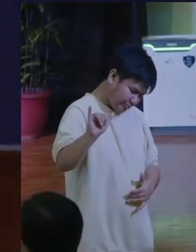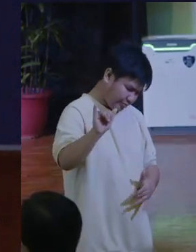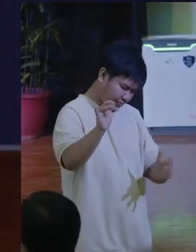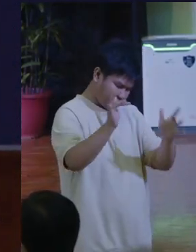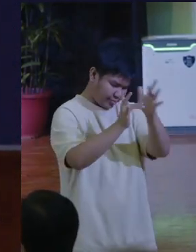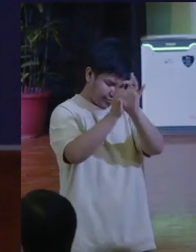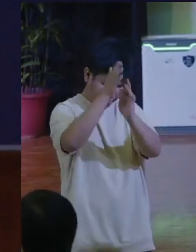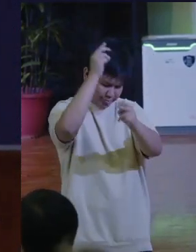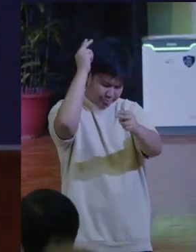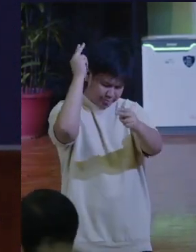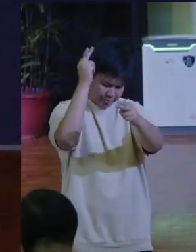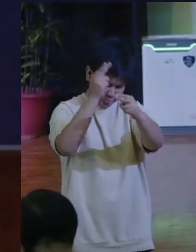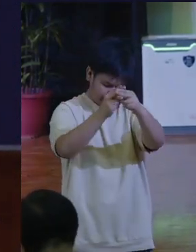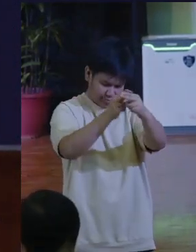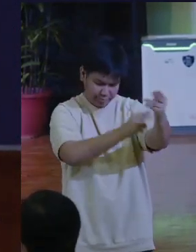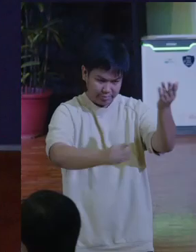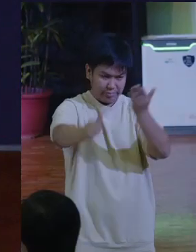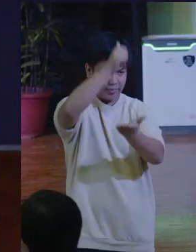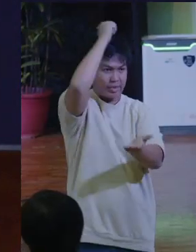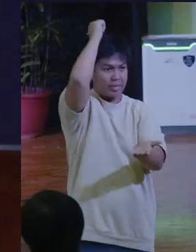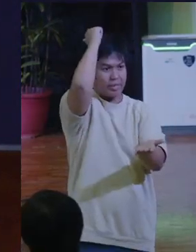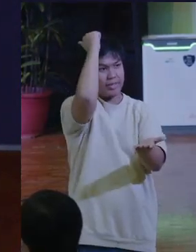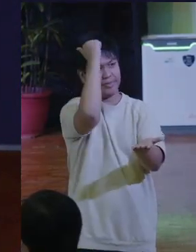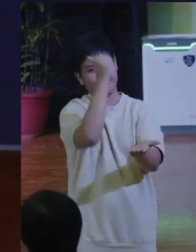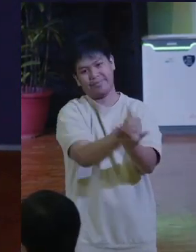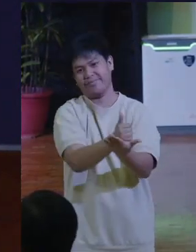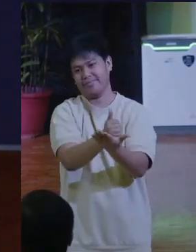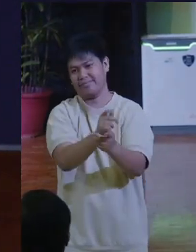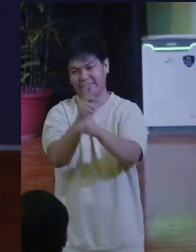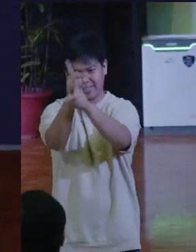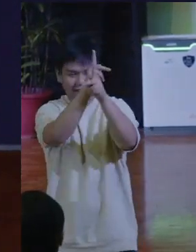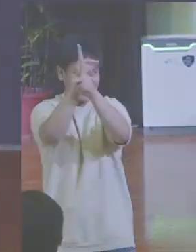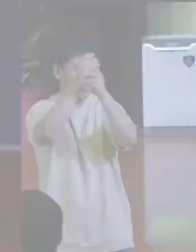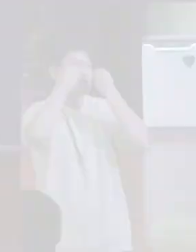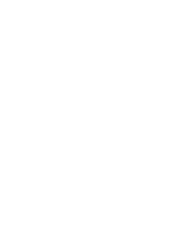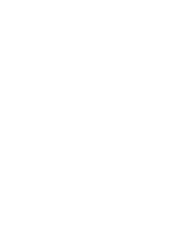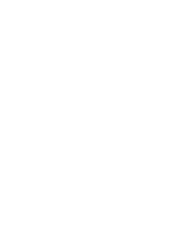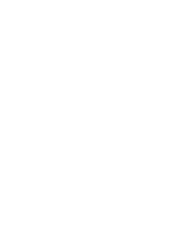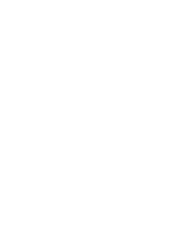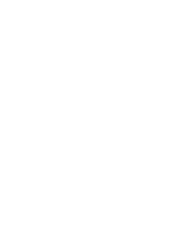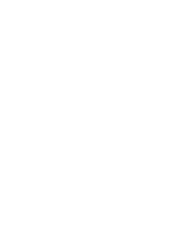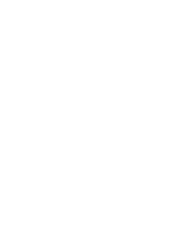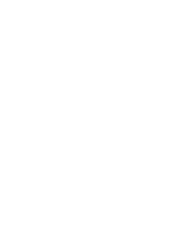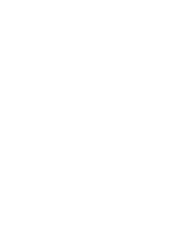hanggan. At ang lahat ay nagsabi ng Amen. Maraming salamat po.